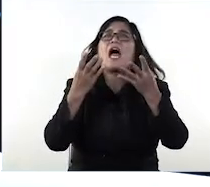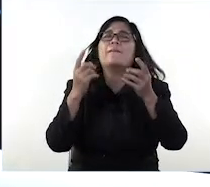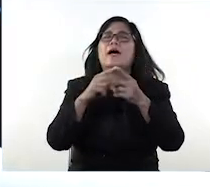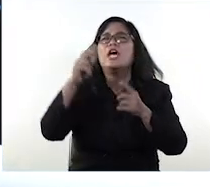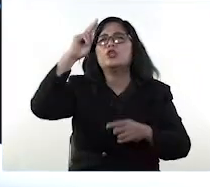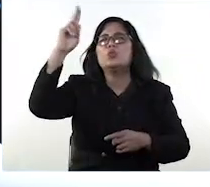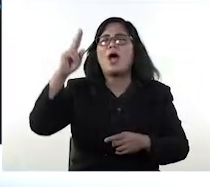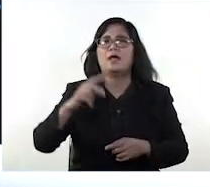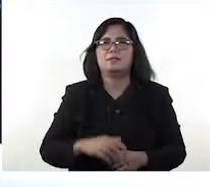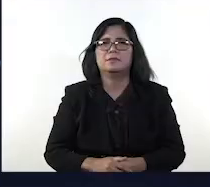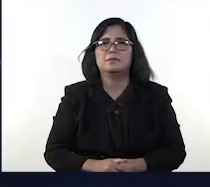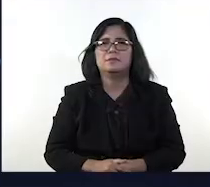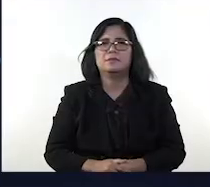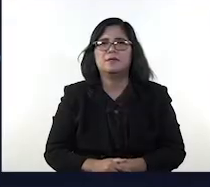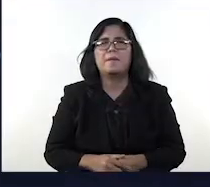Hai Speed